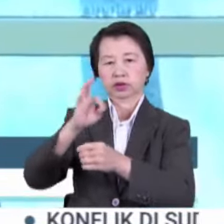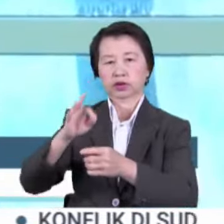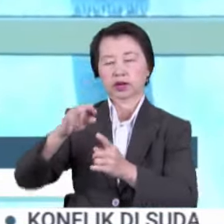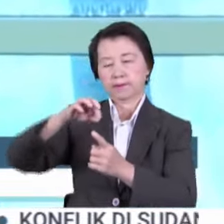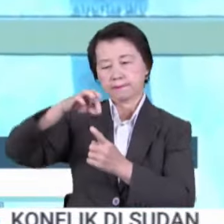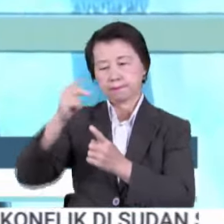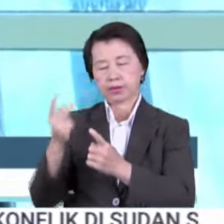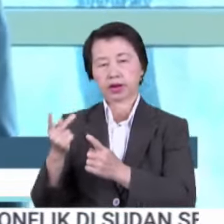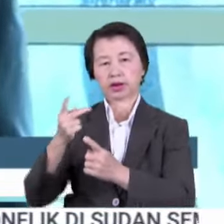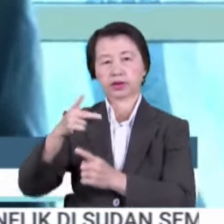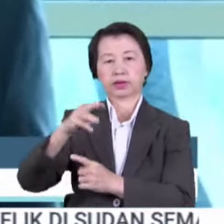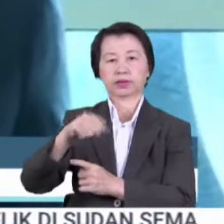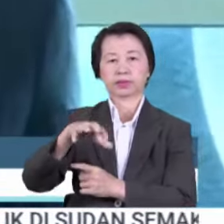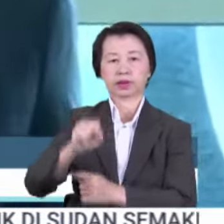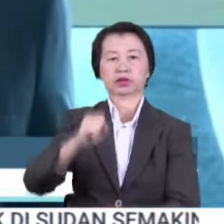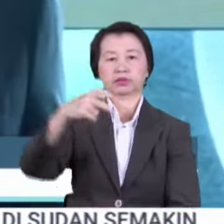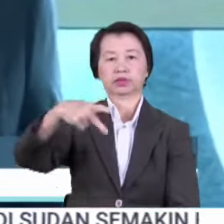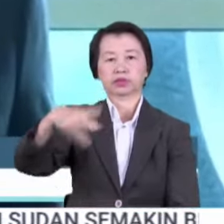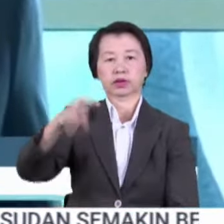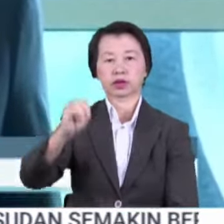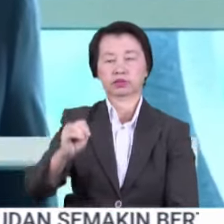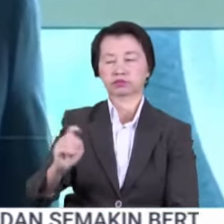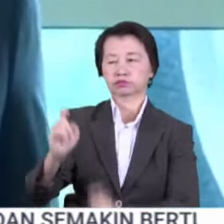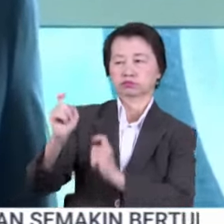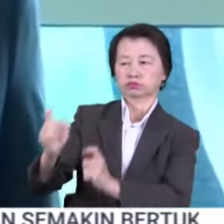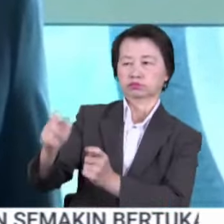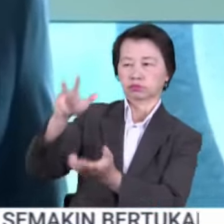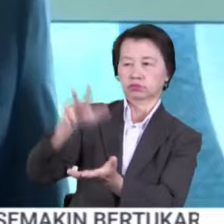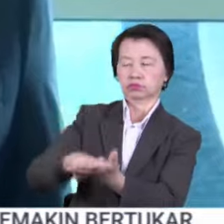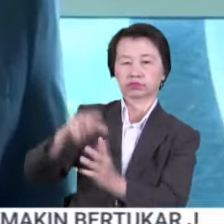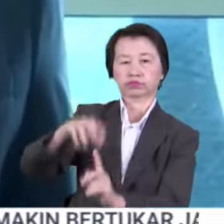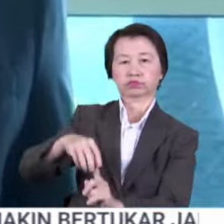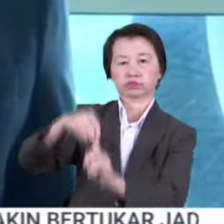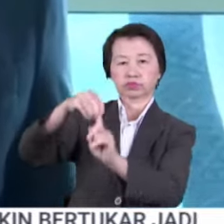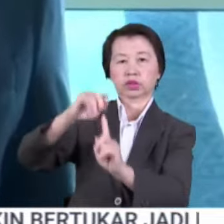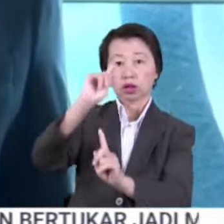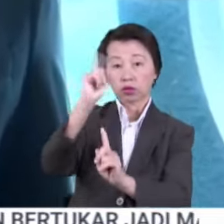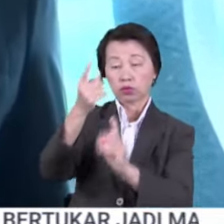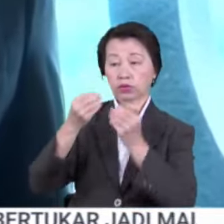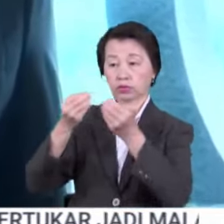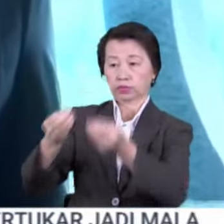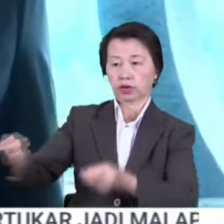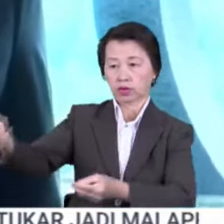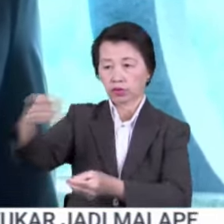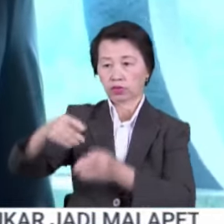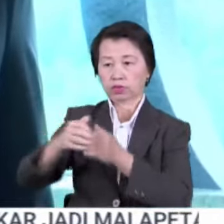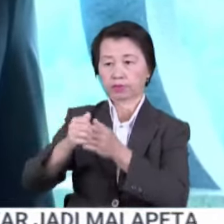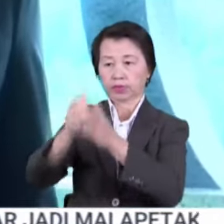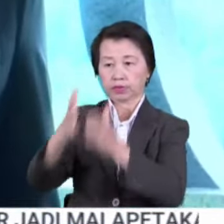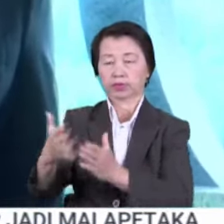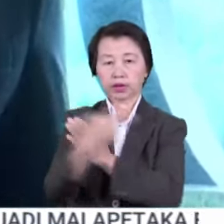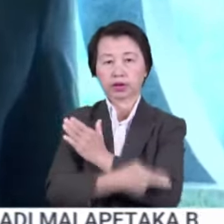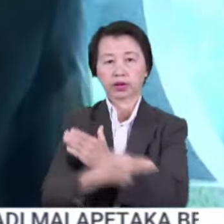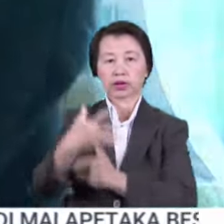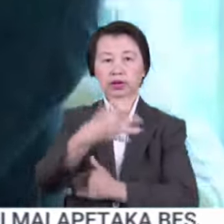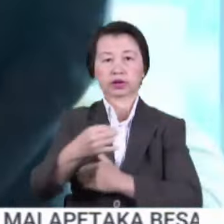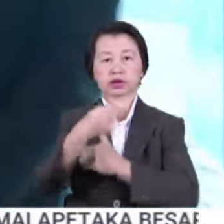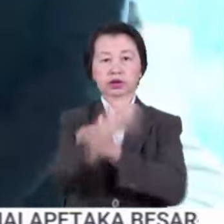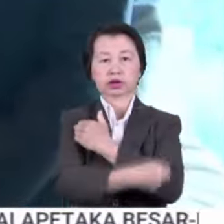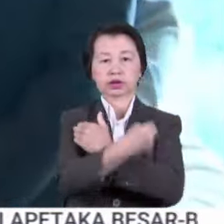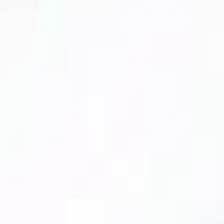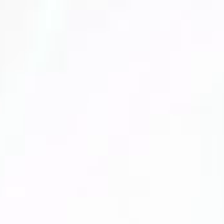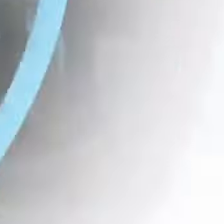Anugerah tertinggi PPM Anugerah tersebut merupakan anugerah eksklusif yang hanya diberi dalam kalangan pemimpin negara dan negeri-negeri